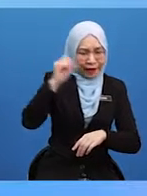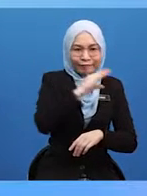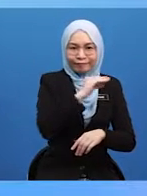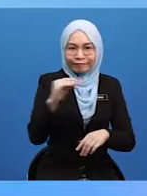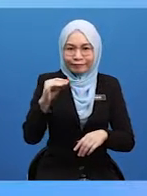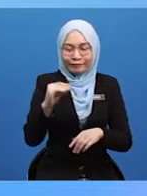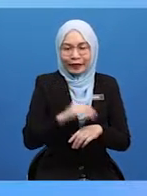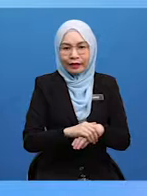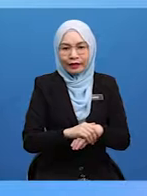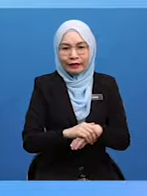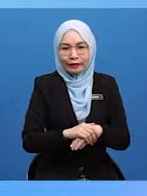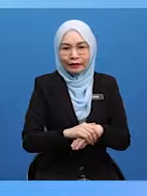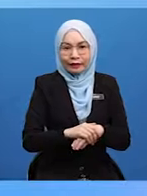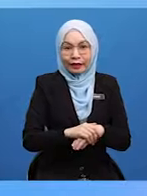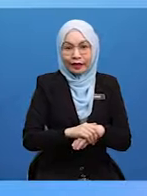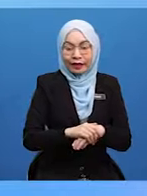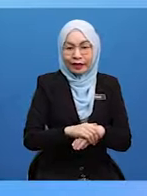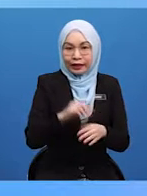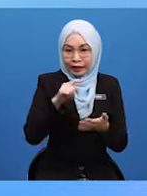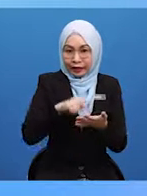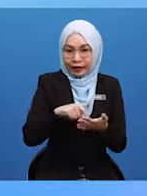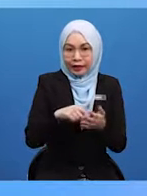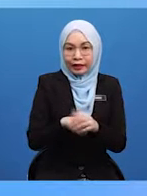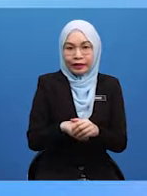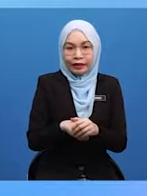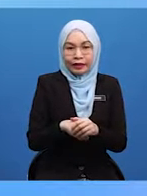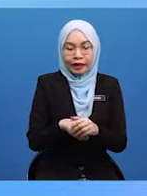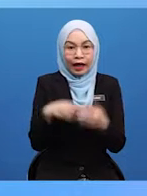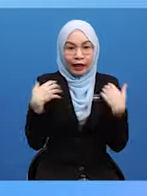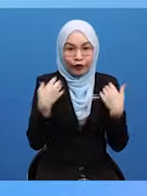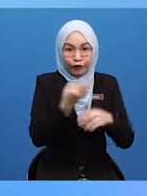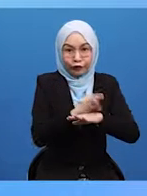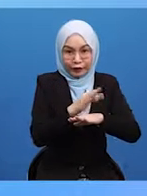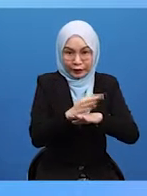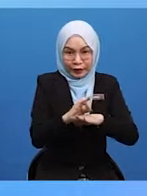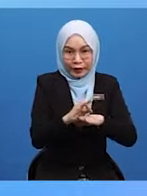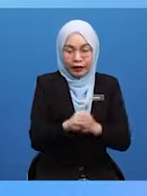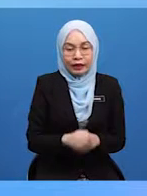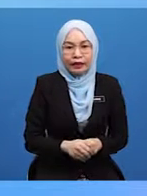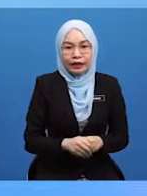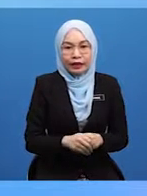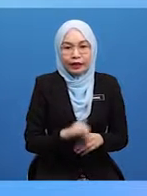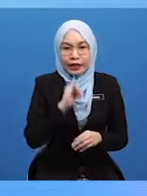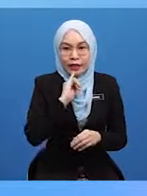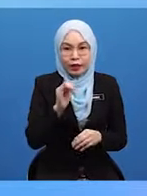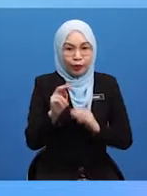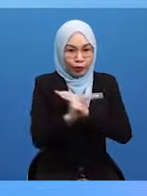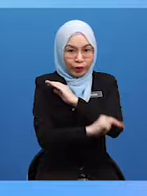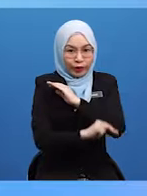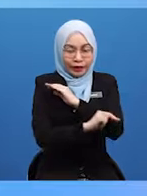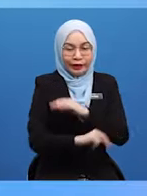Kangar di Perlis pula berperanan sebagai ibu negeri dan pusat pentadbiran